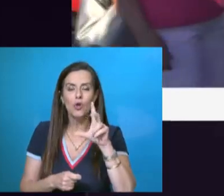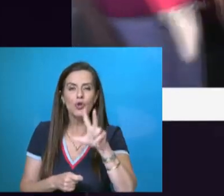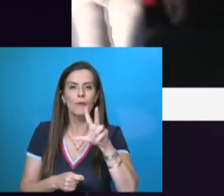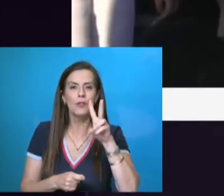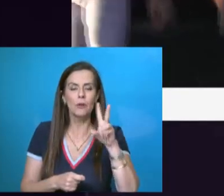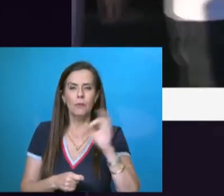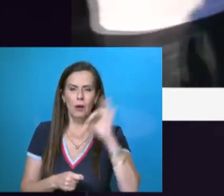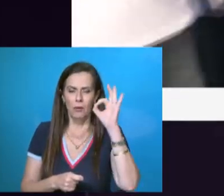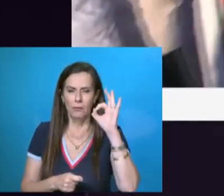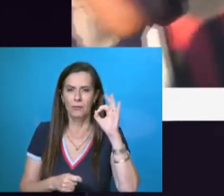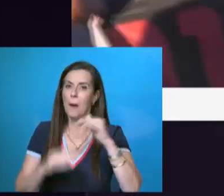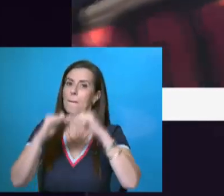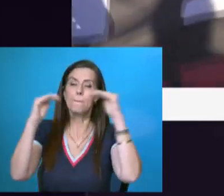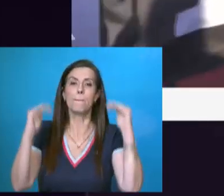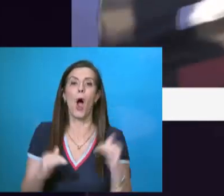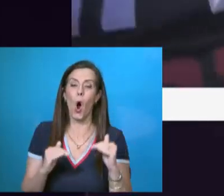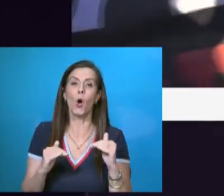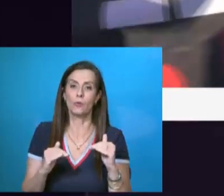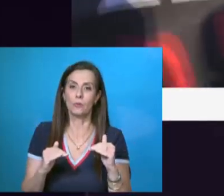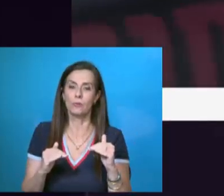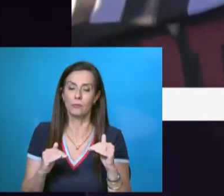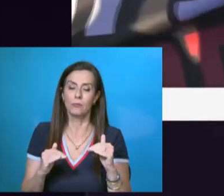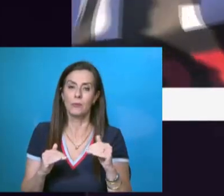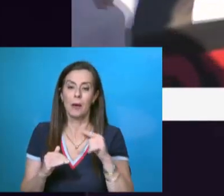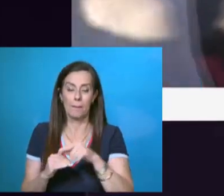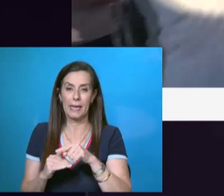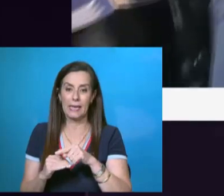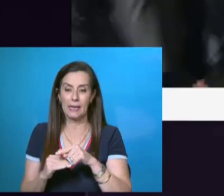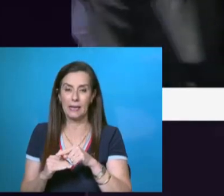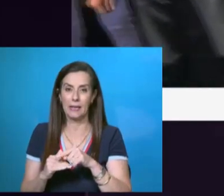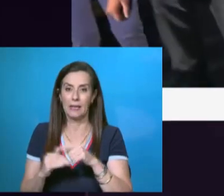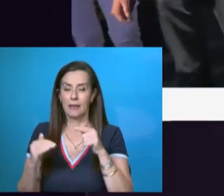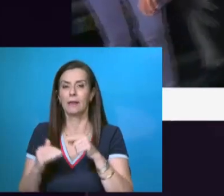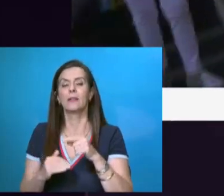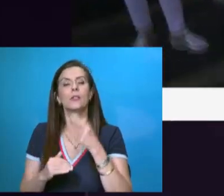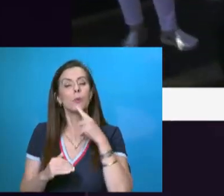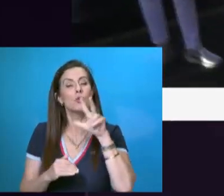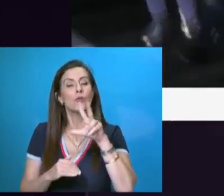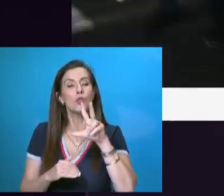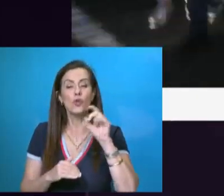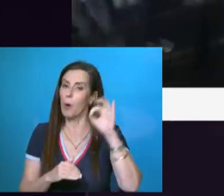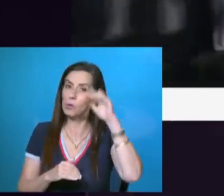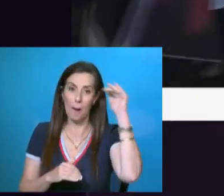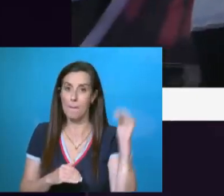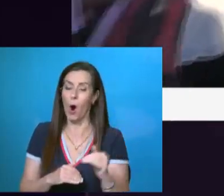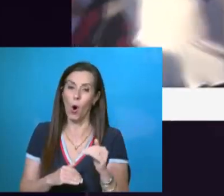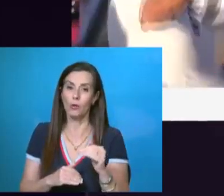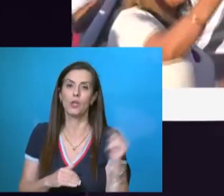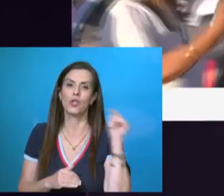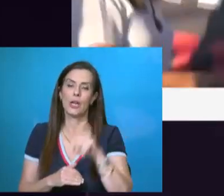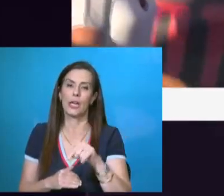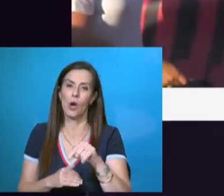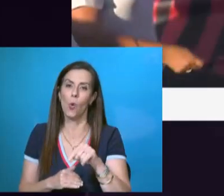32% ירידה בתעבורה בין האזורים האלה, כלומר 30% פחות שהגיעו לאזור